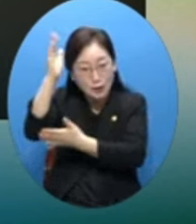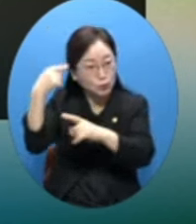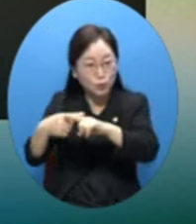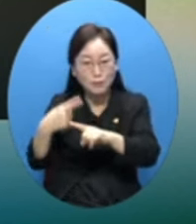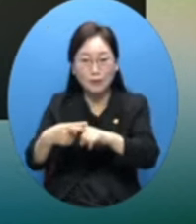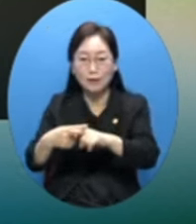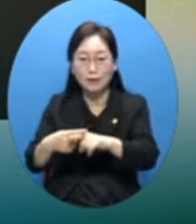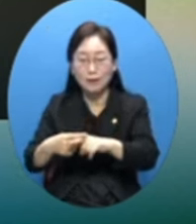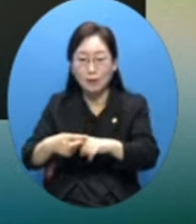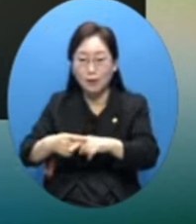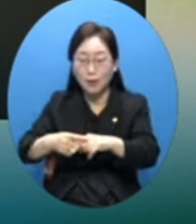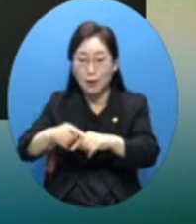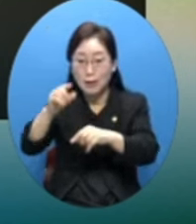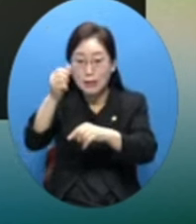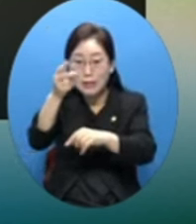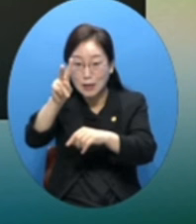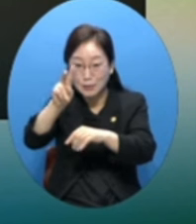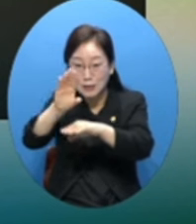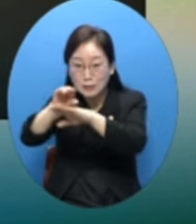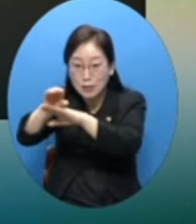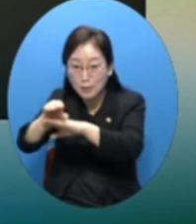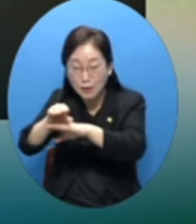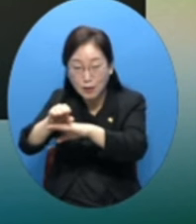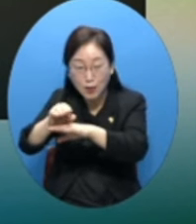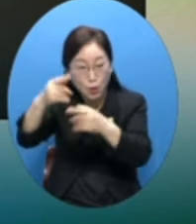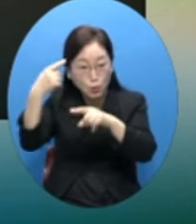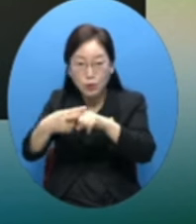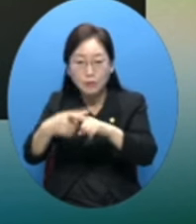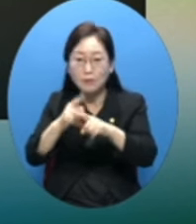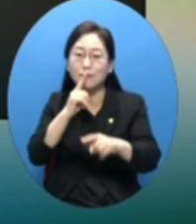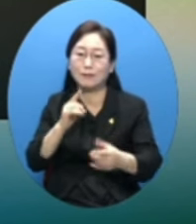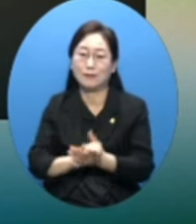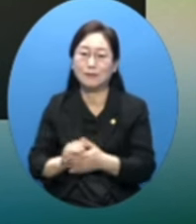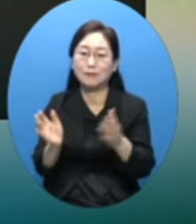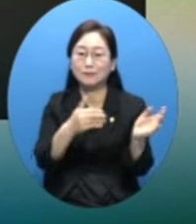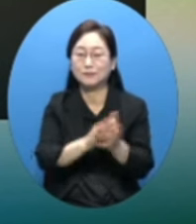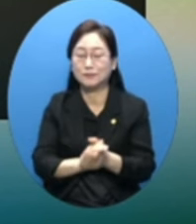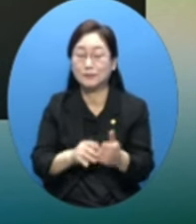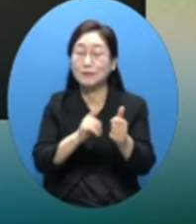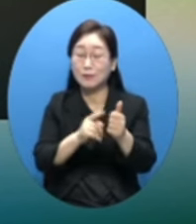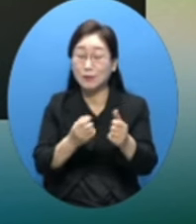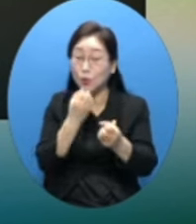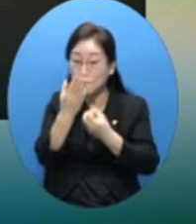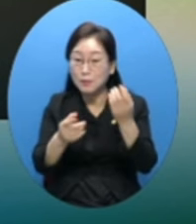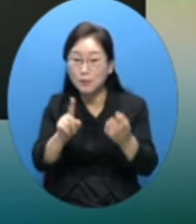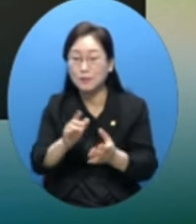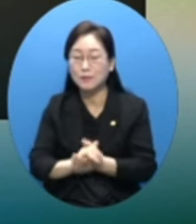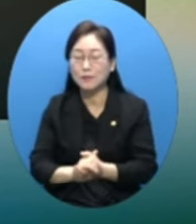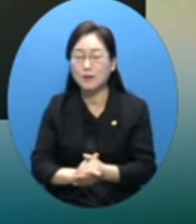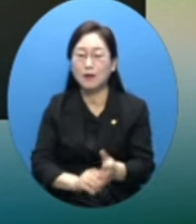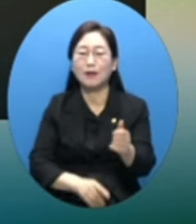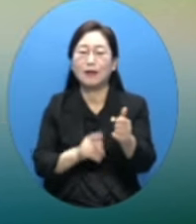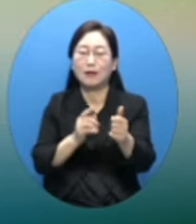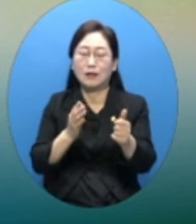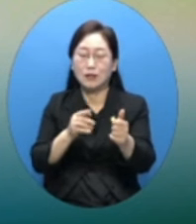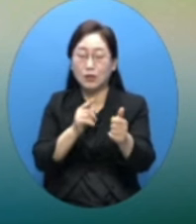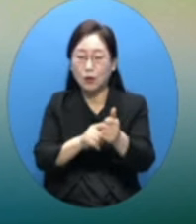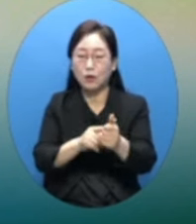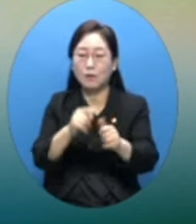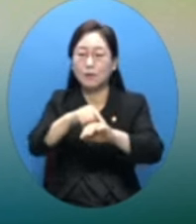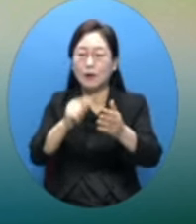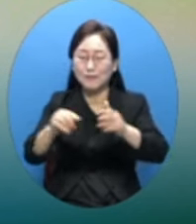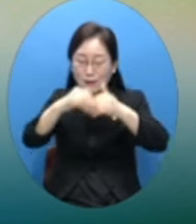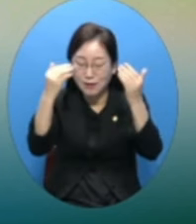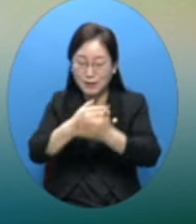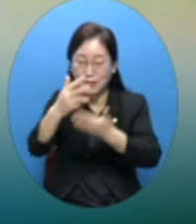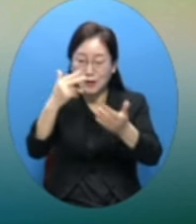이것은 한미의 드라마도 같다고 이야기를 했습니다. 그는 이렇게 고백을 했습니다. 너는 마음을 다하여 야훼를